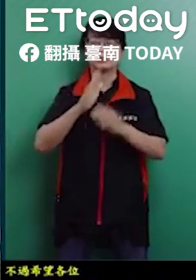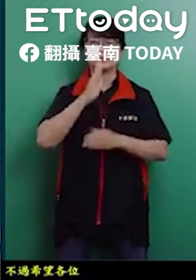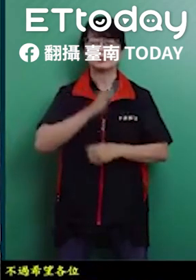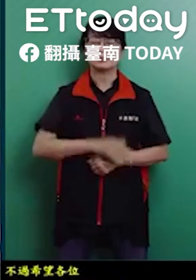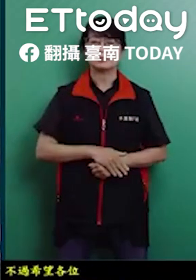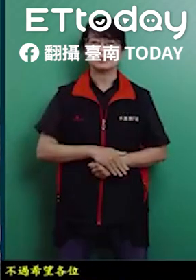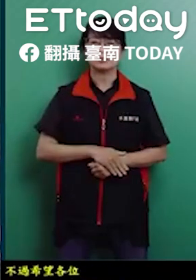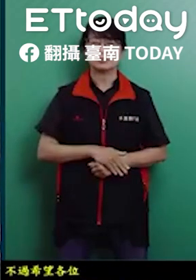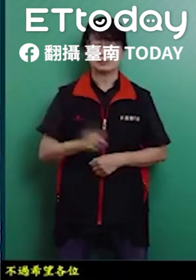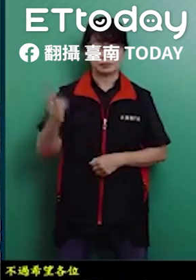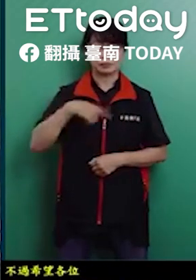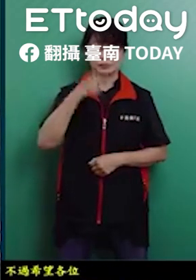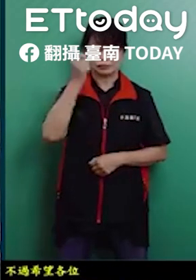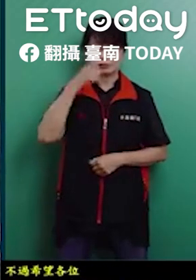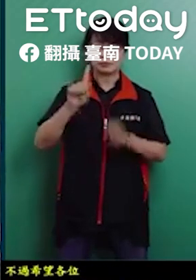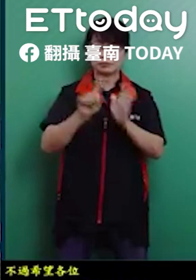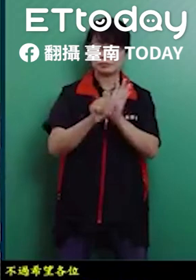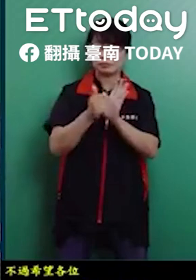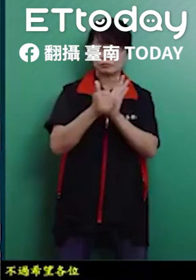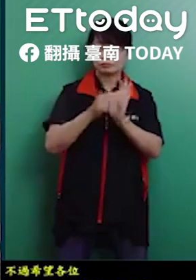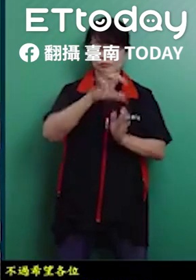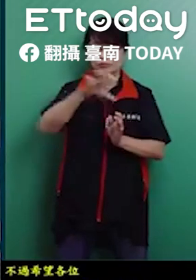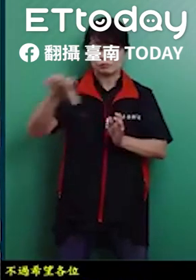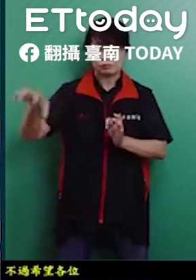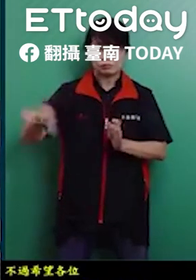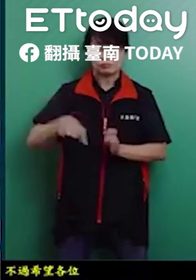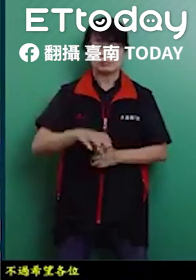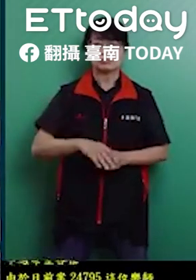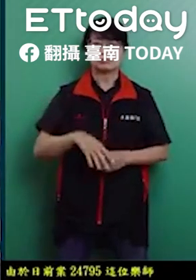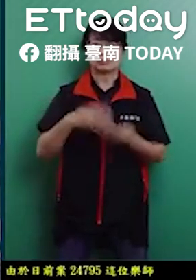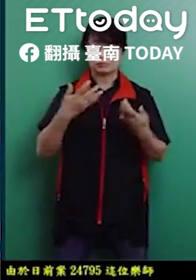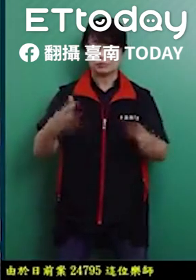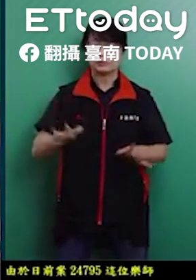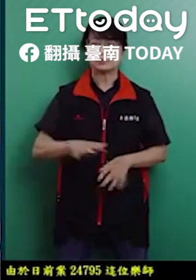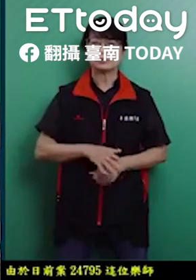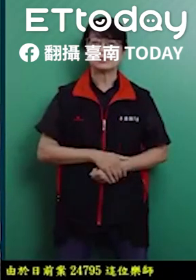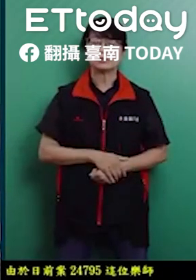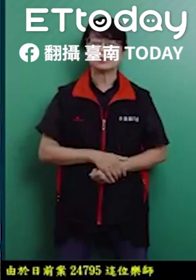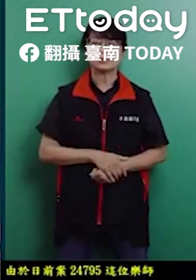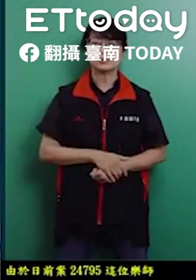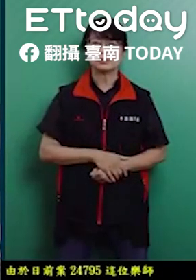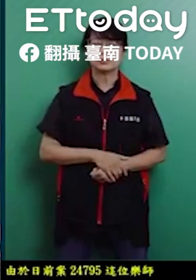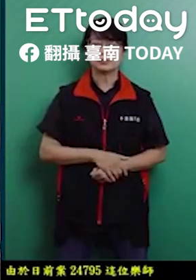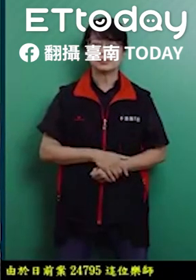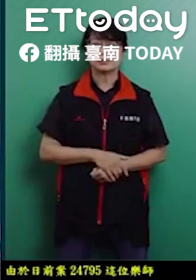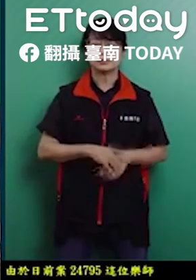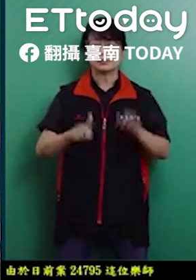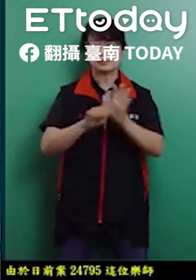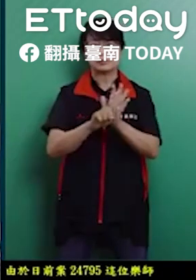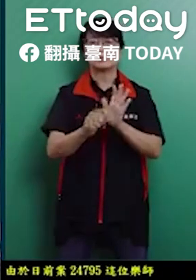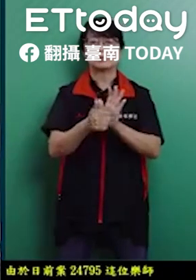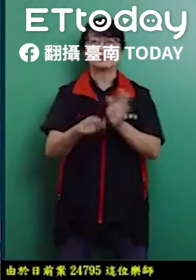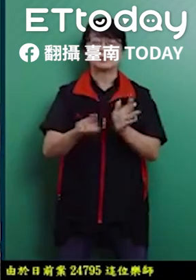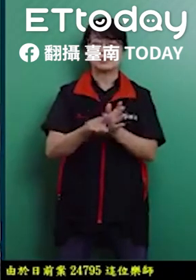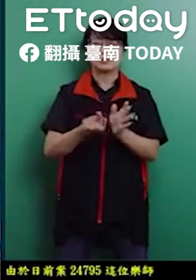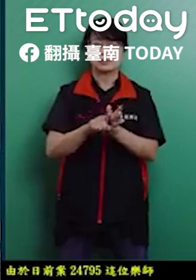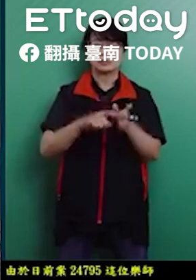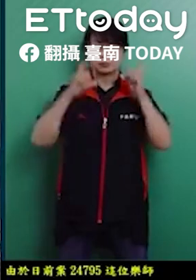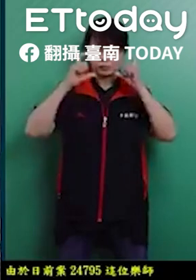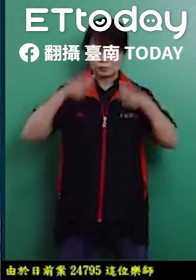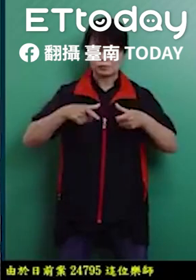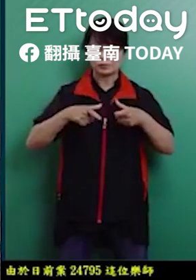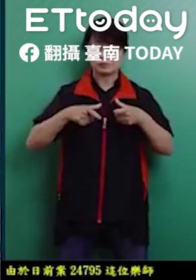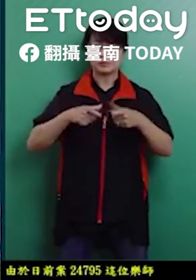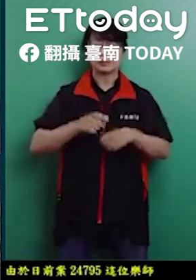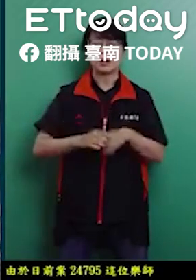台南啊，表演了很多场，然后他又是本身就表演的时候必须把这个口罩拿